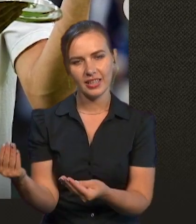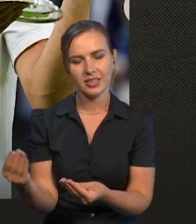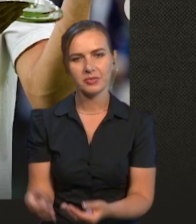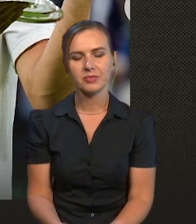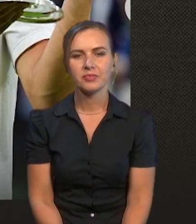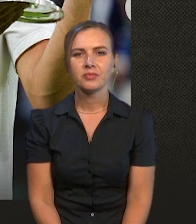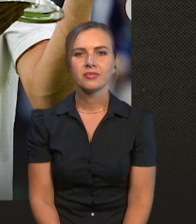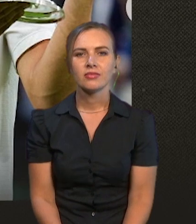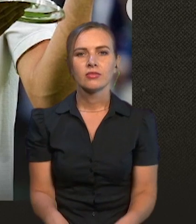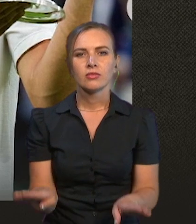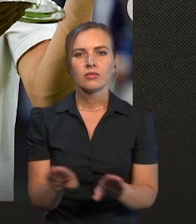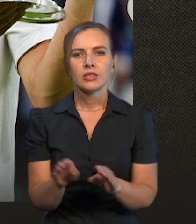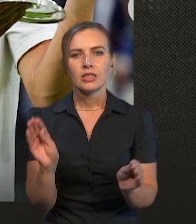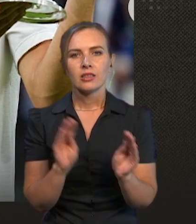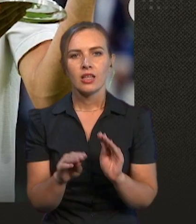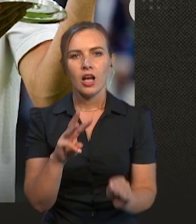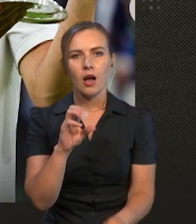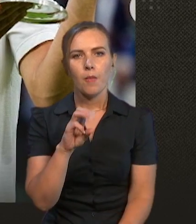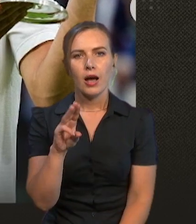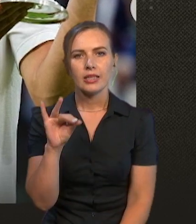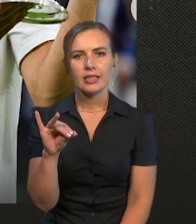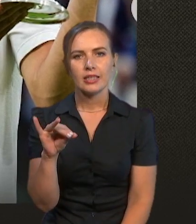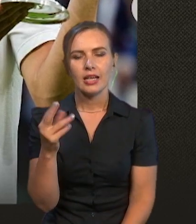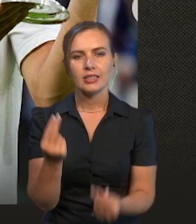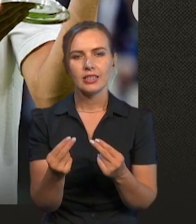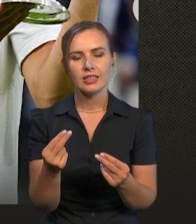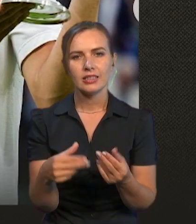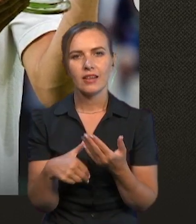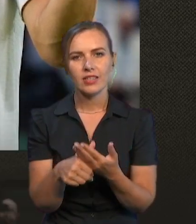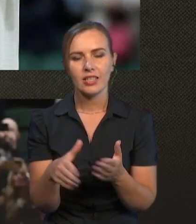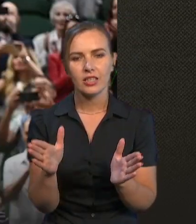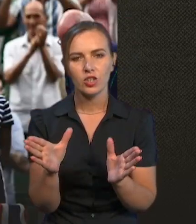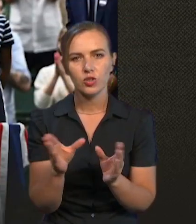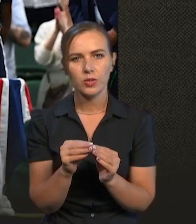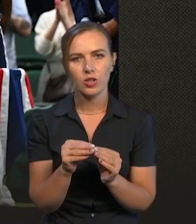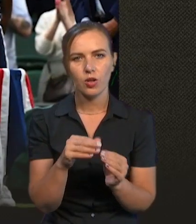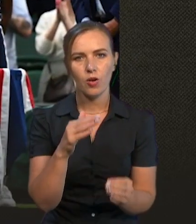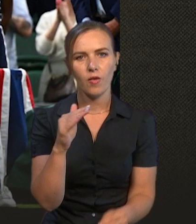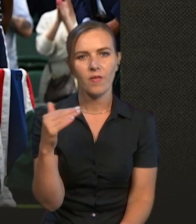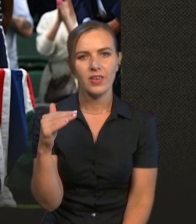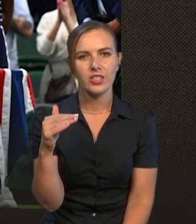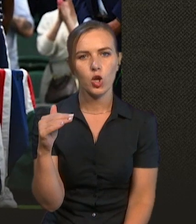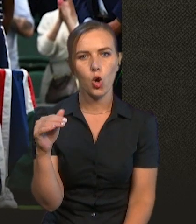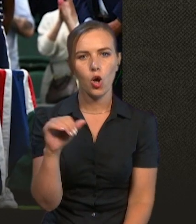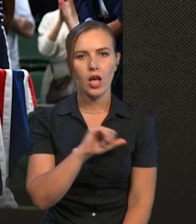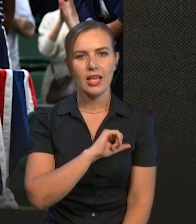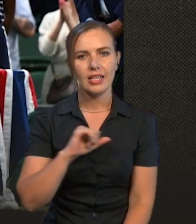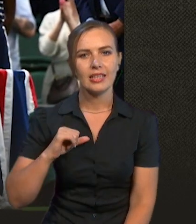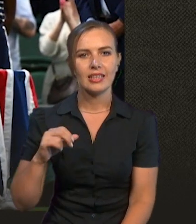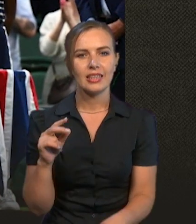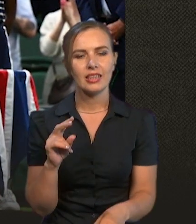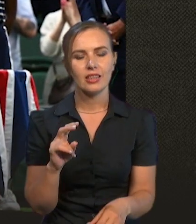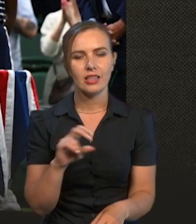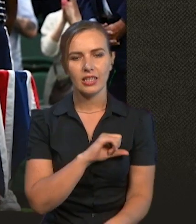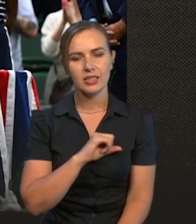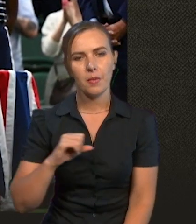Ну, так склалося, що з Мати я грала завдяки нашому спільному фізіотерапевту. Коли я до нього їздила в квітні, і